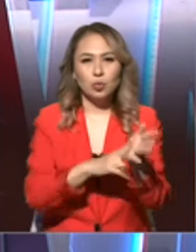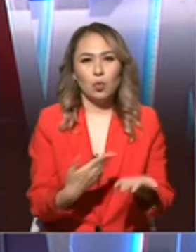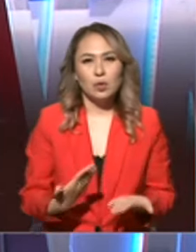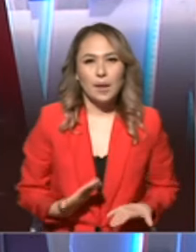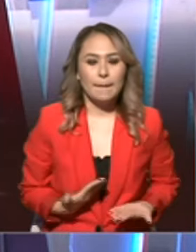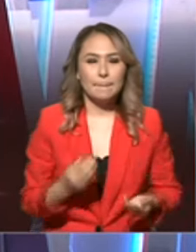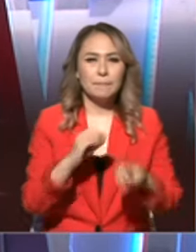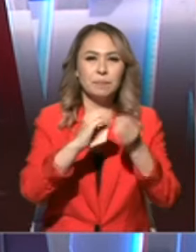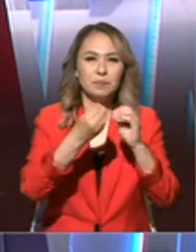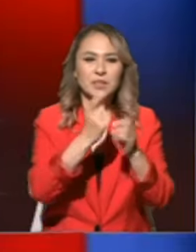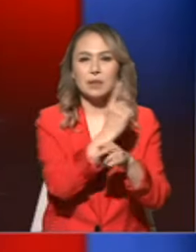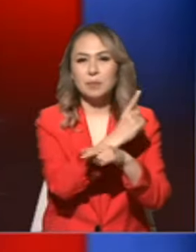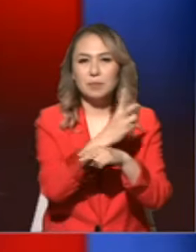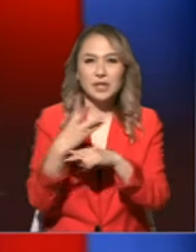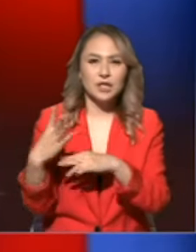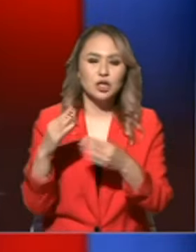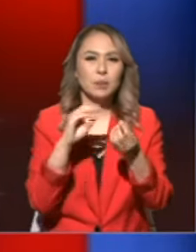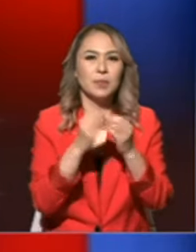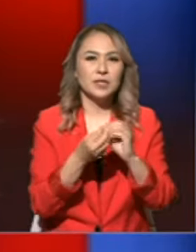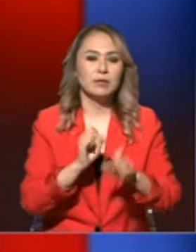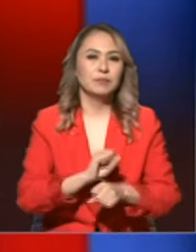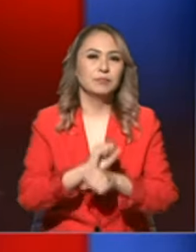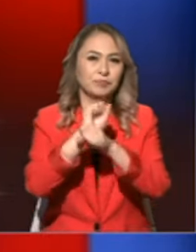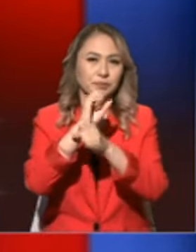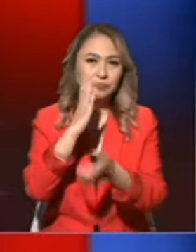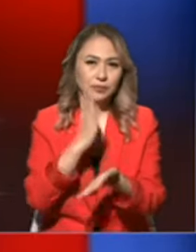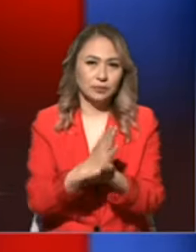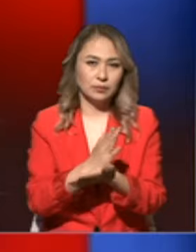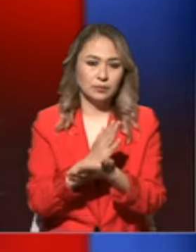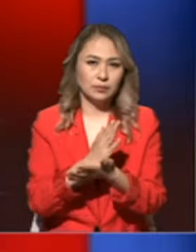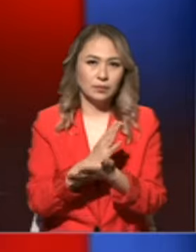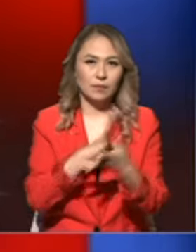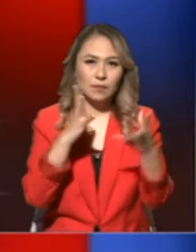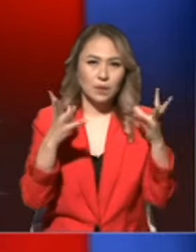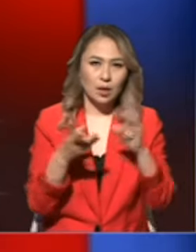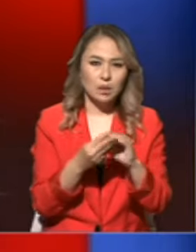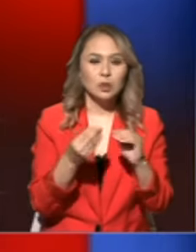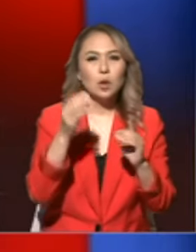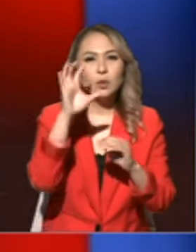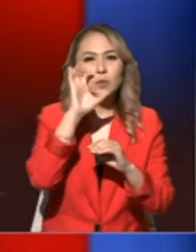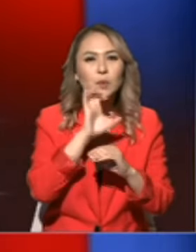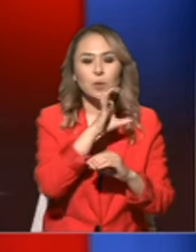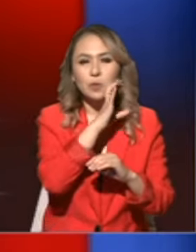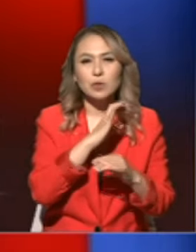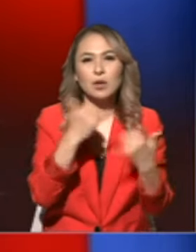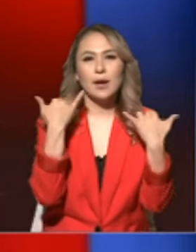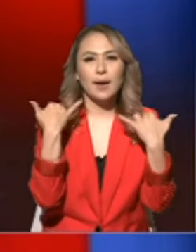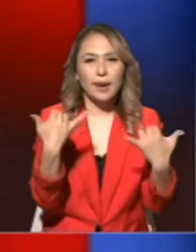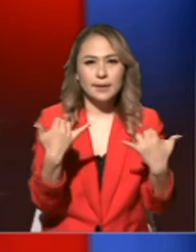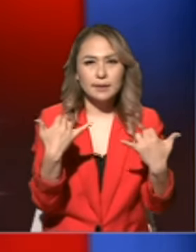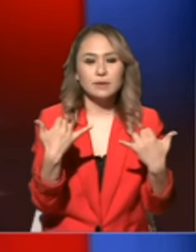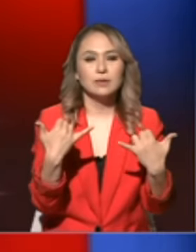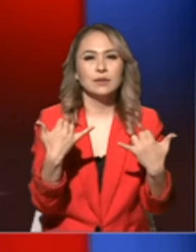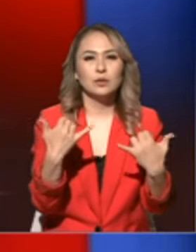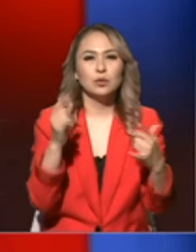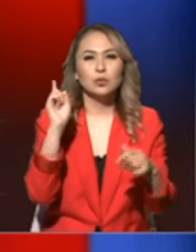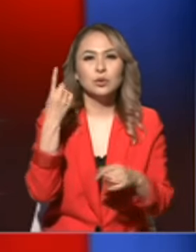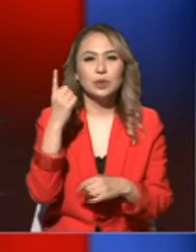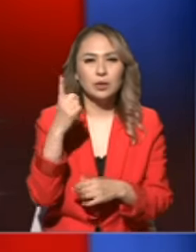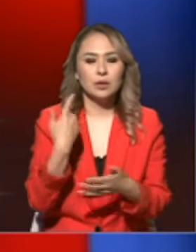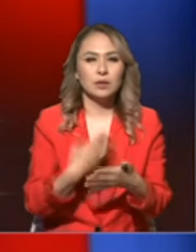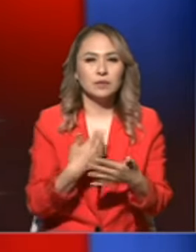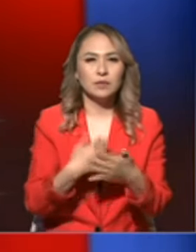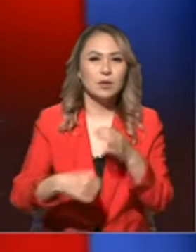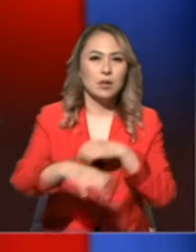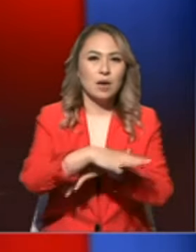байланысты бірнеше мәселе көтеріледі. Біріншіден жалпы солтүстіктің қазір енді қарап отырсаңыз, бұл неге